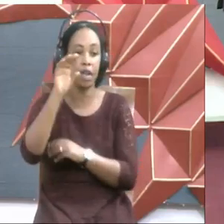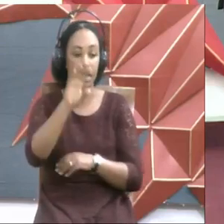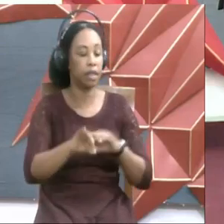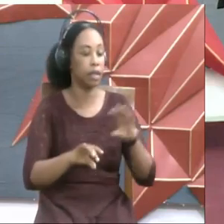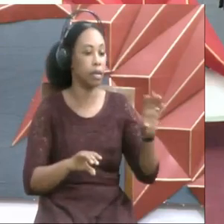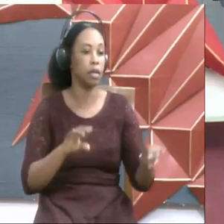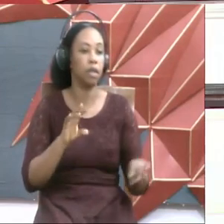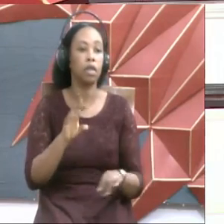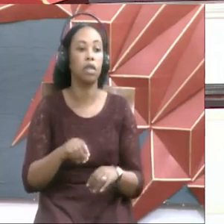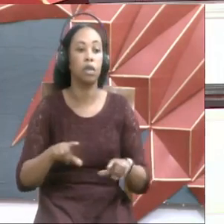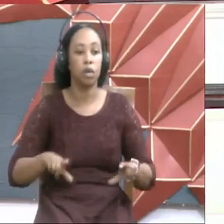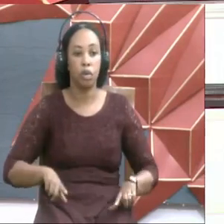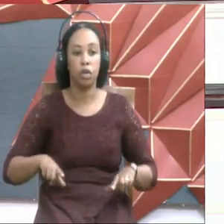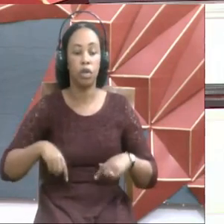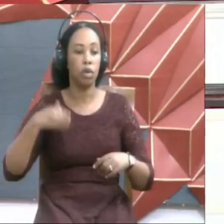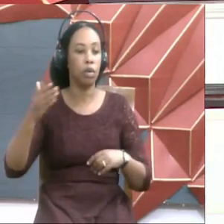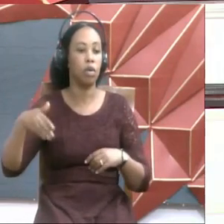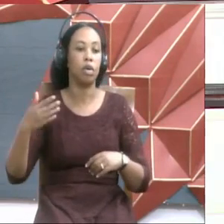barya ukwabo.